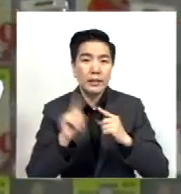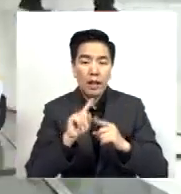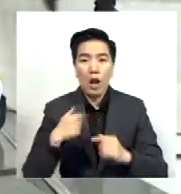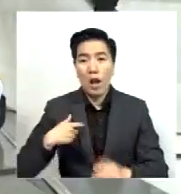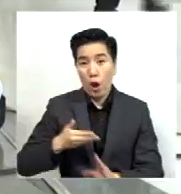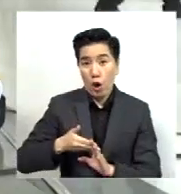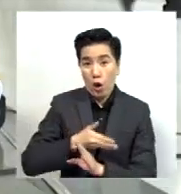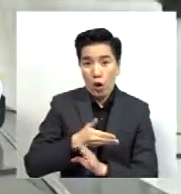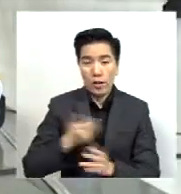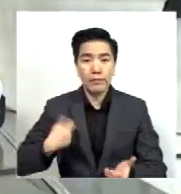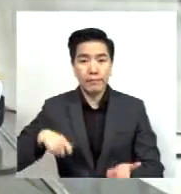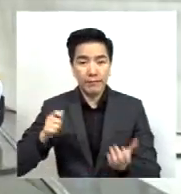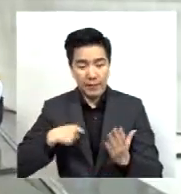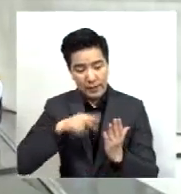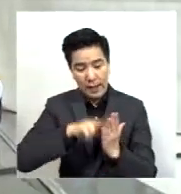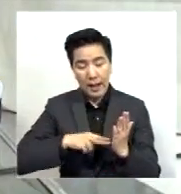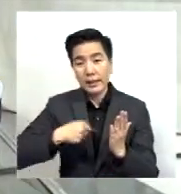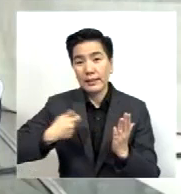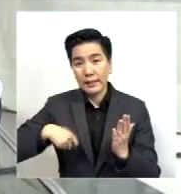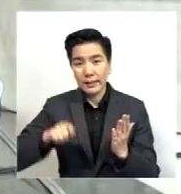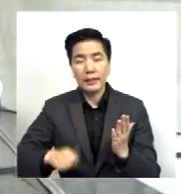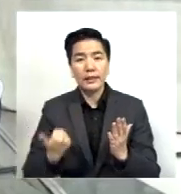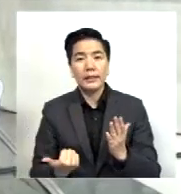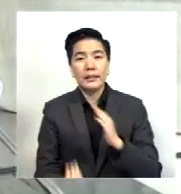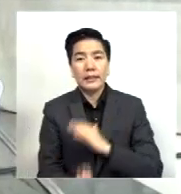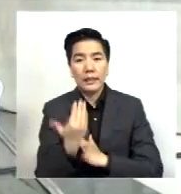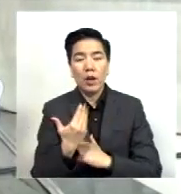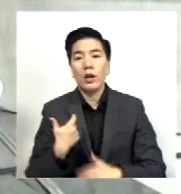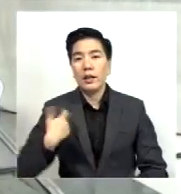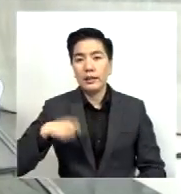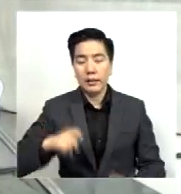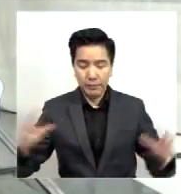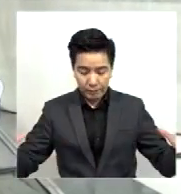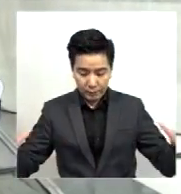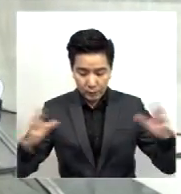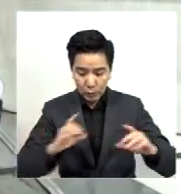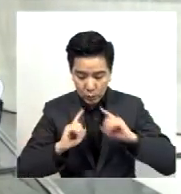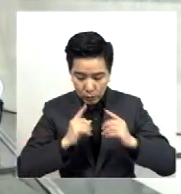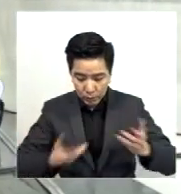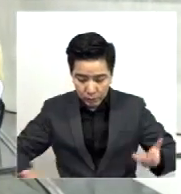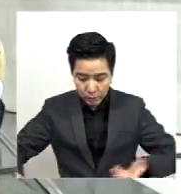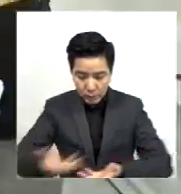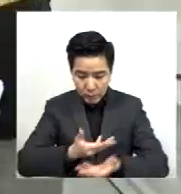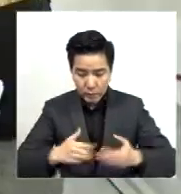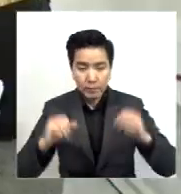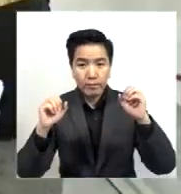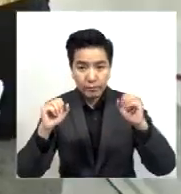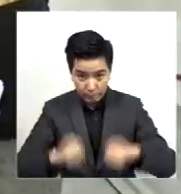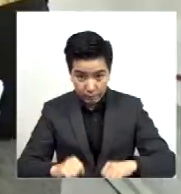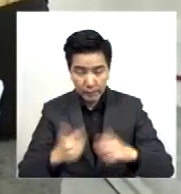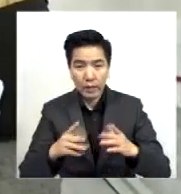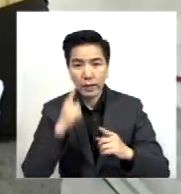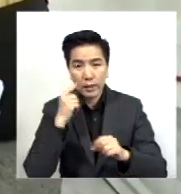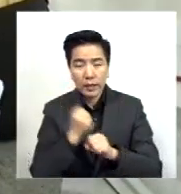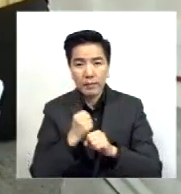วินิจฉัยนะคะในช่วงเช้าคณะตุลาการศาลรัฐธรรมนูญก็ได้มีการประชุมแถลงด้วยวาจาและลงมติพร้อมทั้งมีการจัด